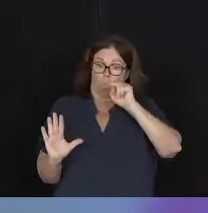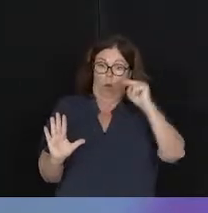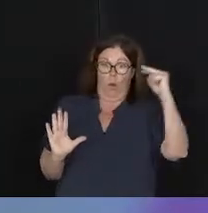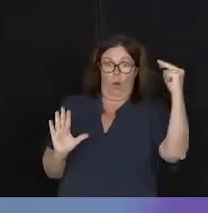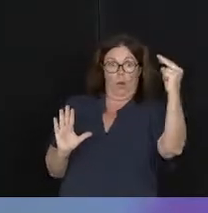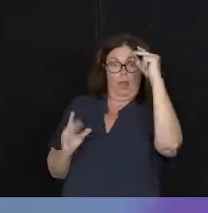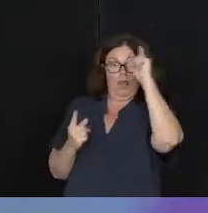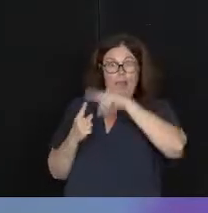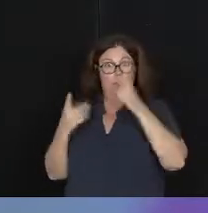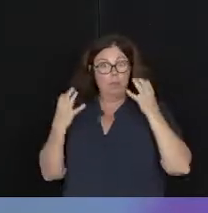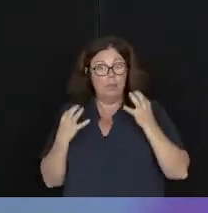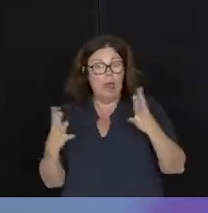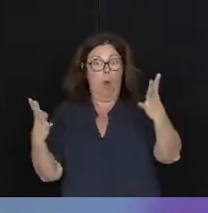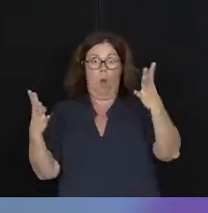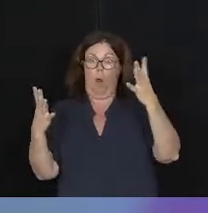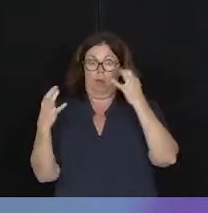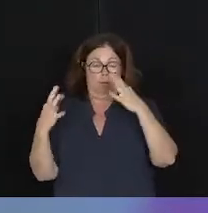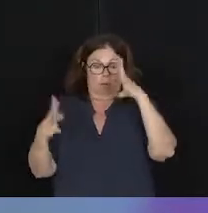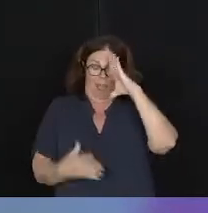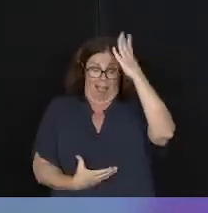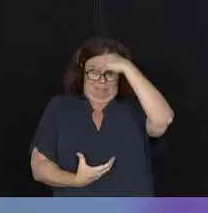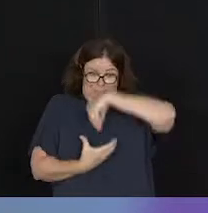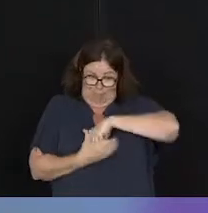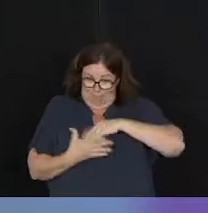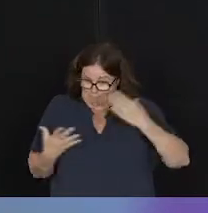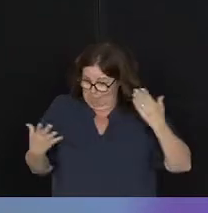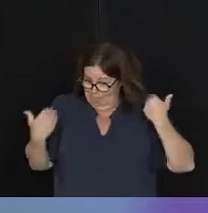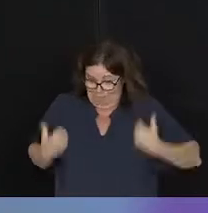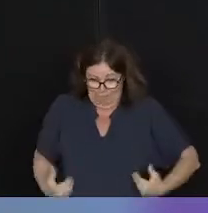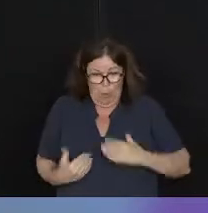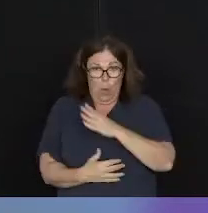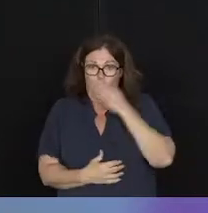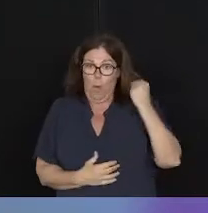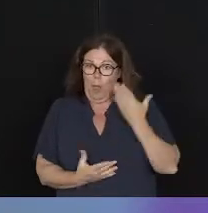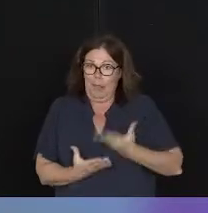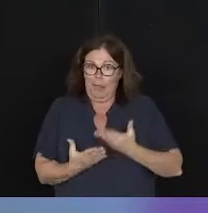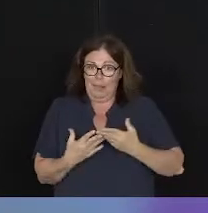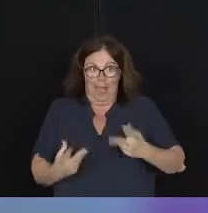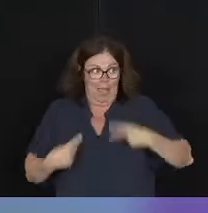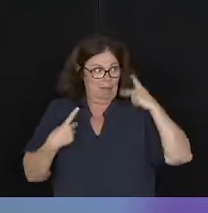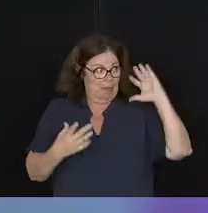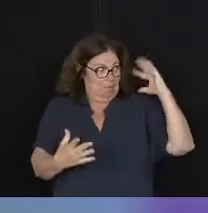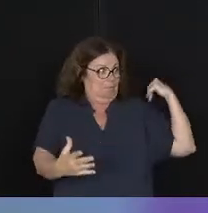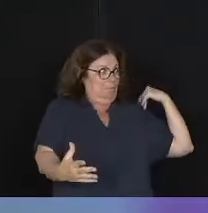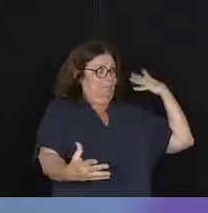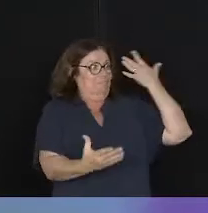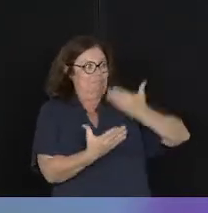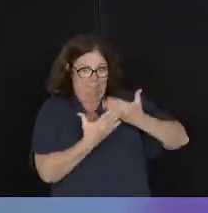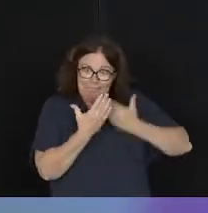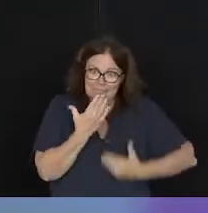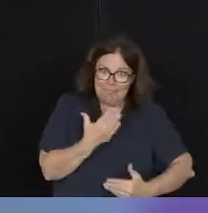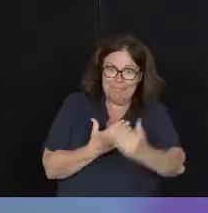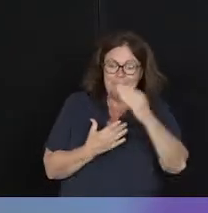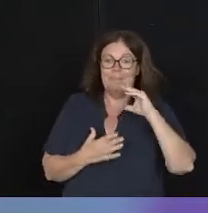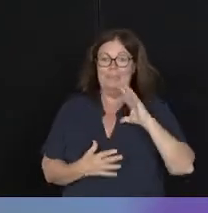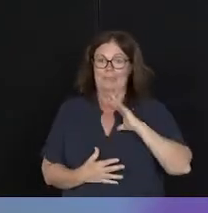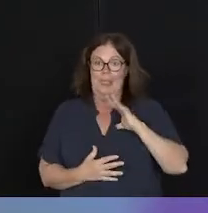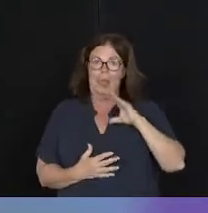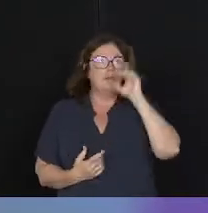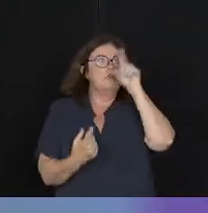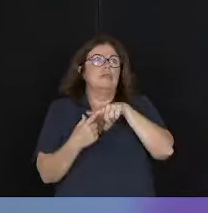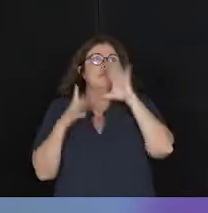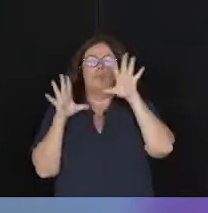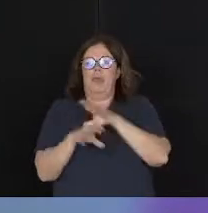une dimension constitutive de notre existence. On vit dans l'espace et dans le temps. Et donc c'est un sujet magnifique. Vous